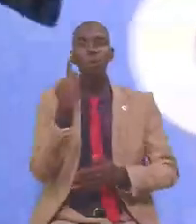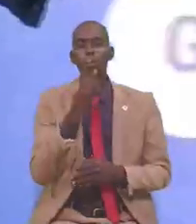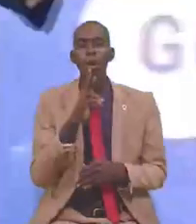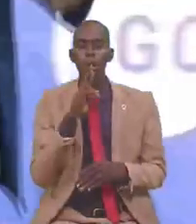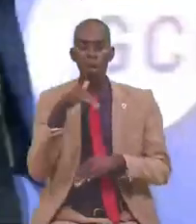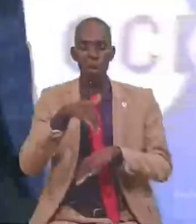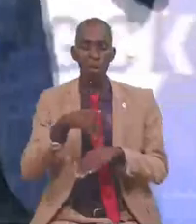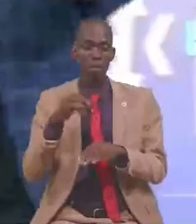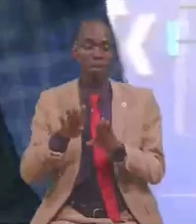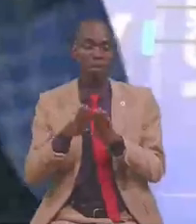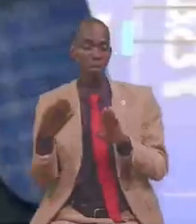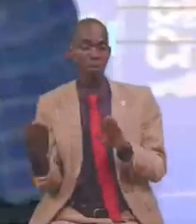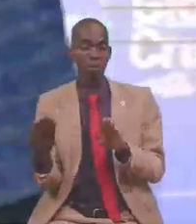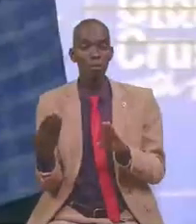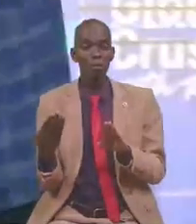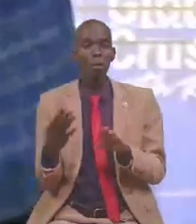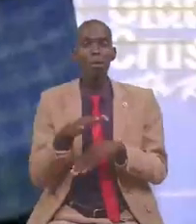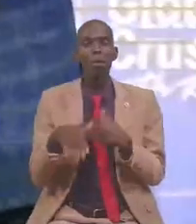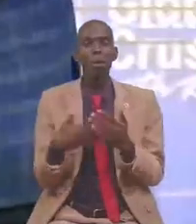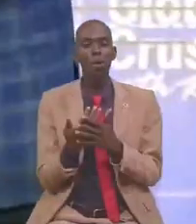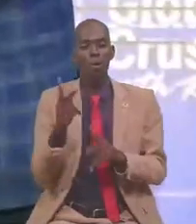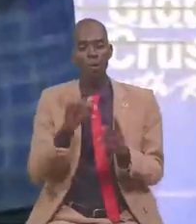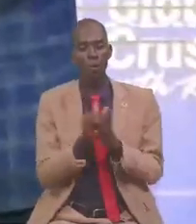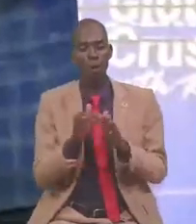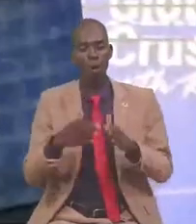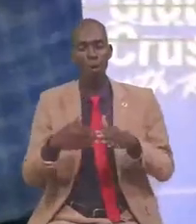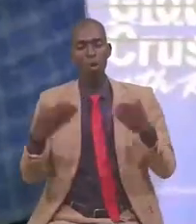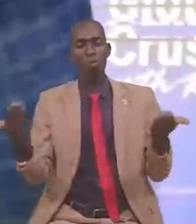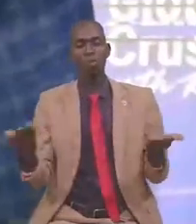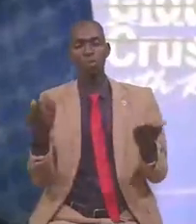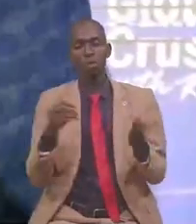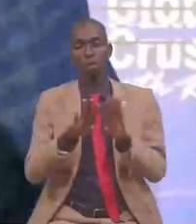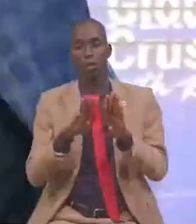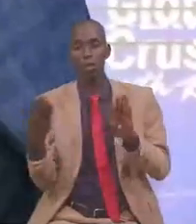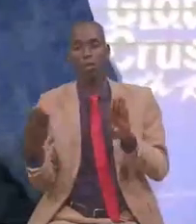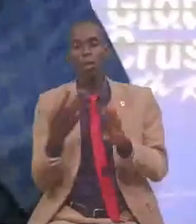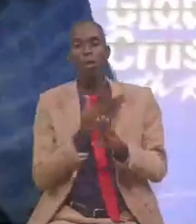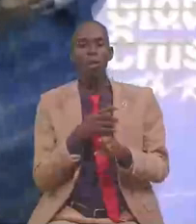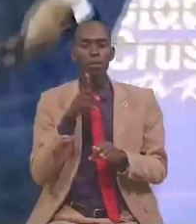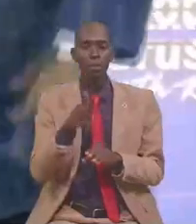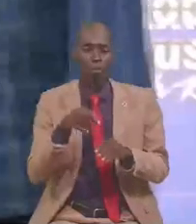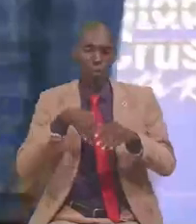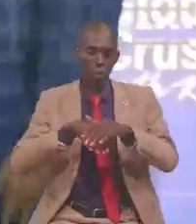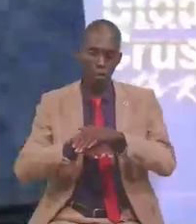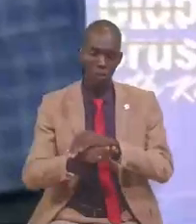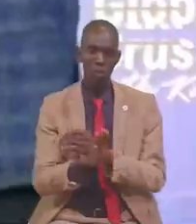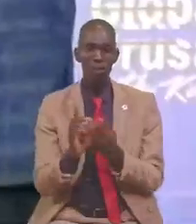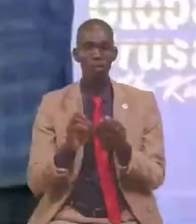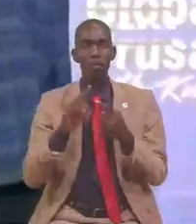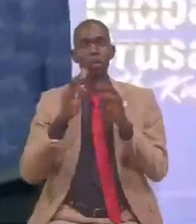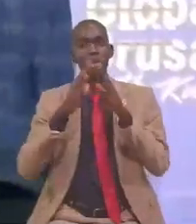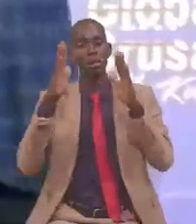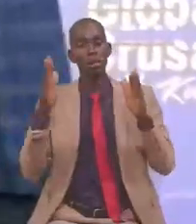porte, tous ceux qui ouvrent la porte, et vous passez par la porte pour aller